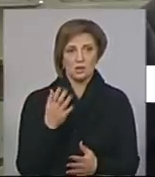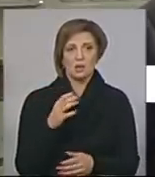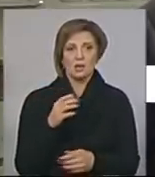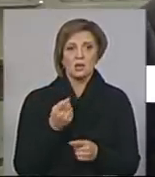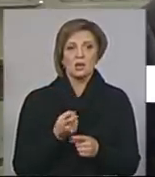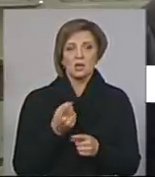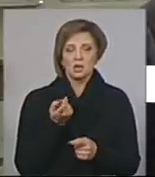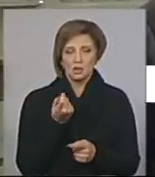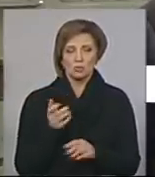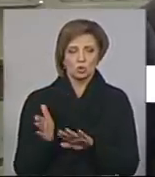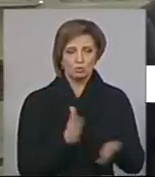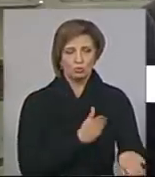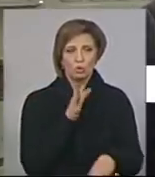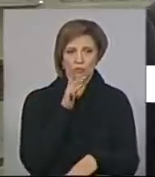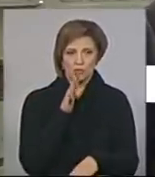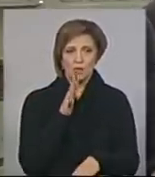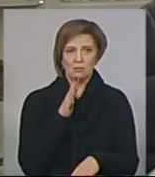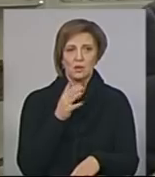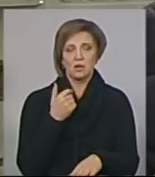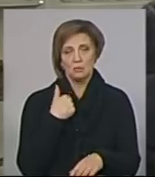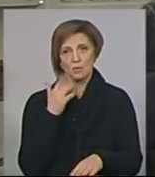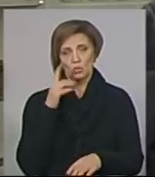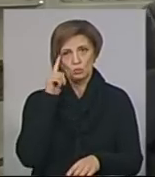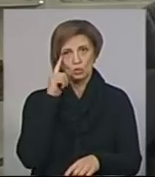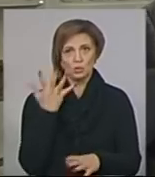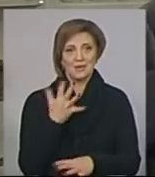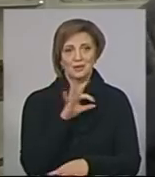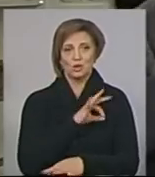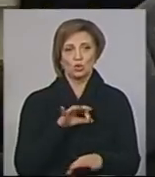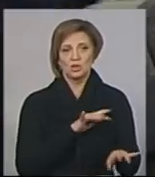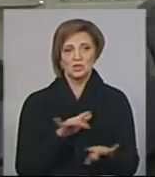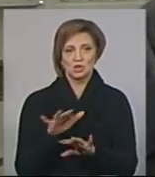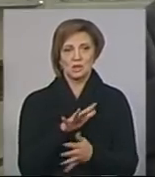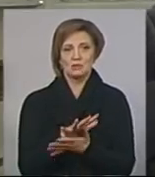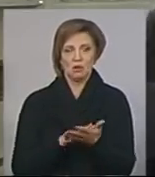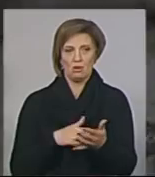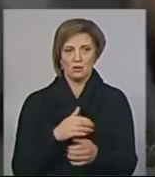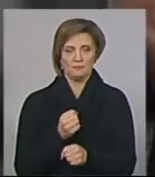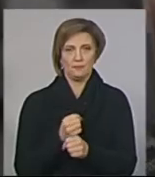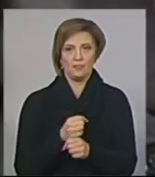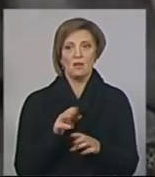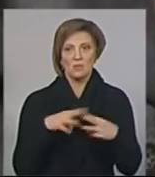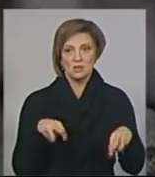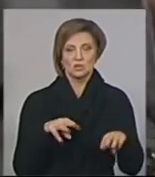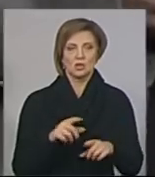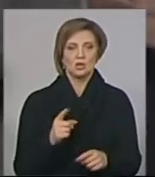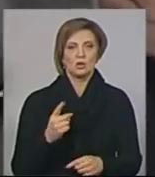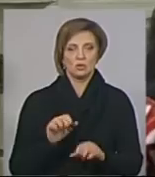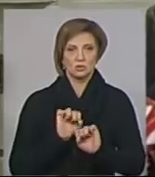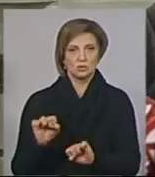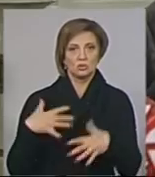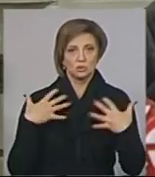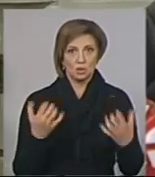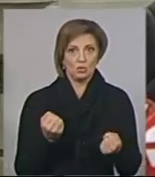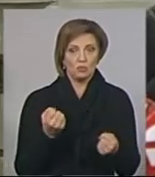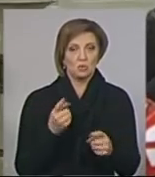що пройде трошки часу, і ми тоді розумітимемо про те, які юридичні дії далі буде робити Міноборони здоров'я і Кабінет міністрів. Чому? Тому що,